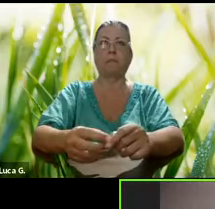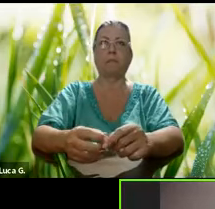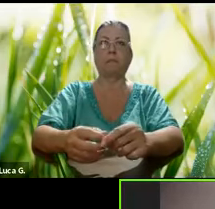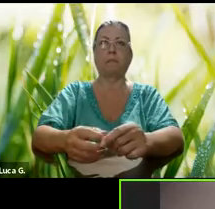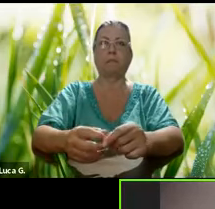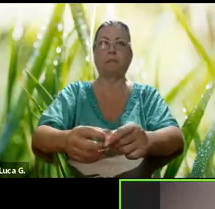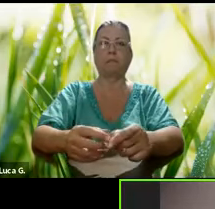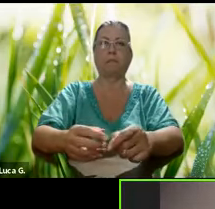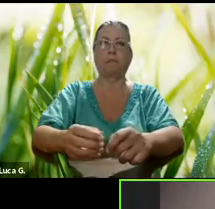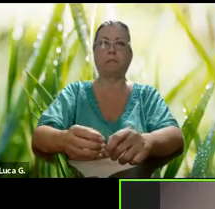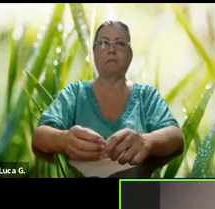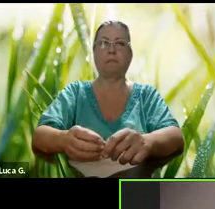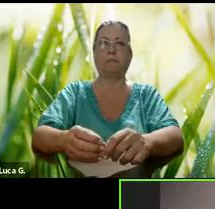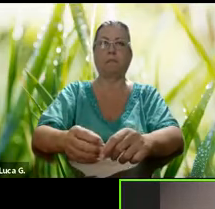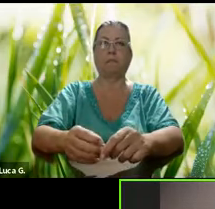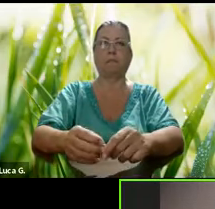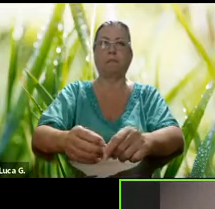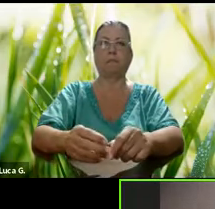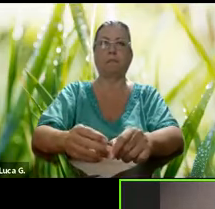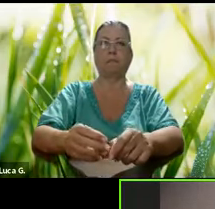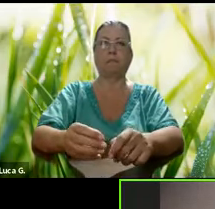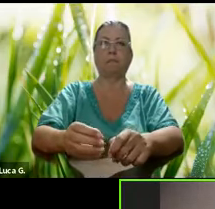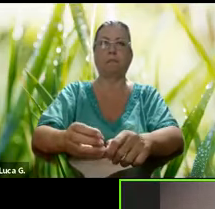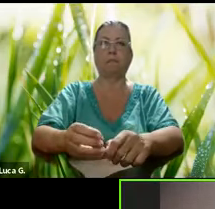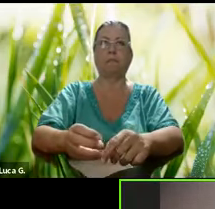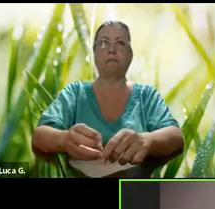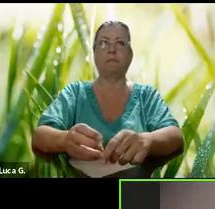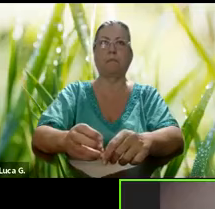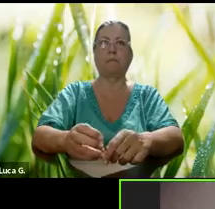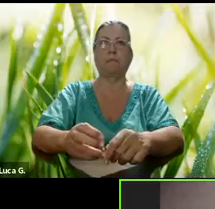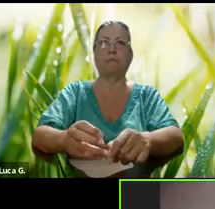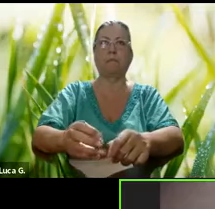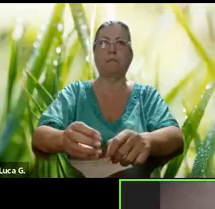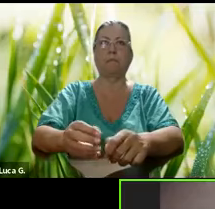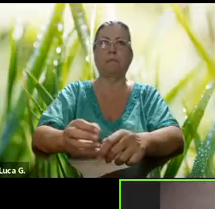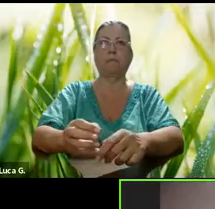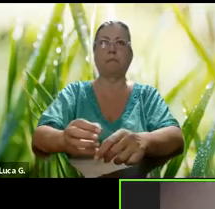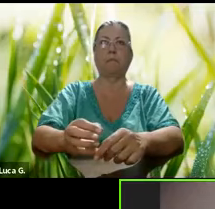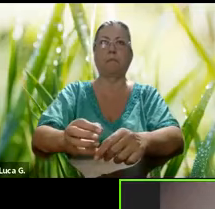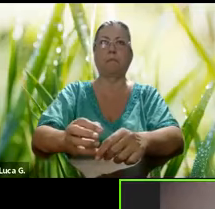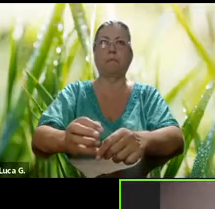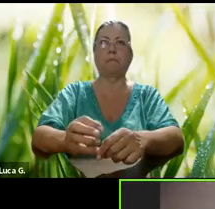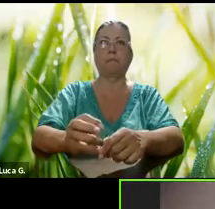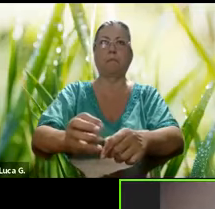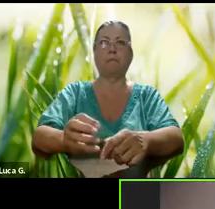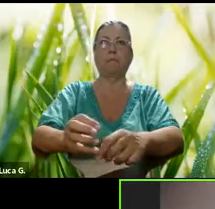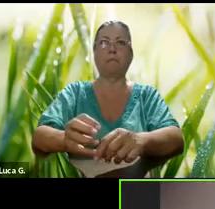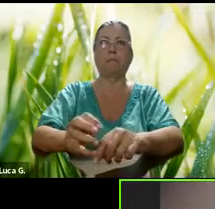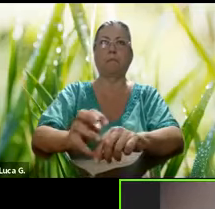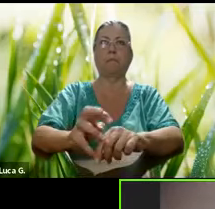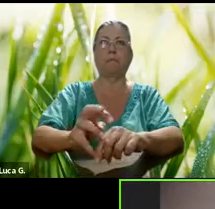queste riunioni, diciamo, l'energia che il medium ha si unisce all'energia